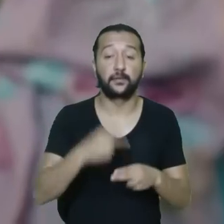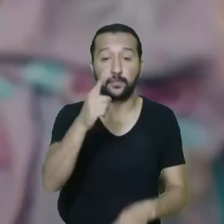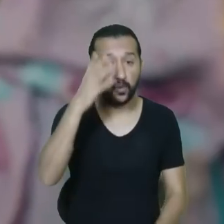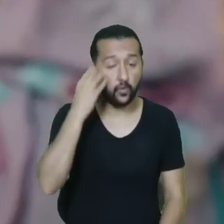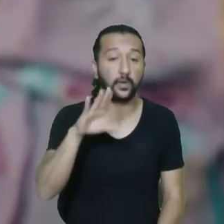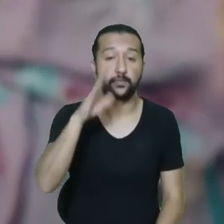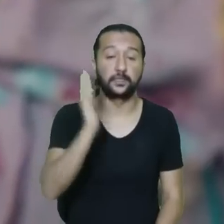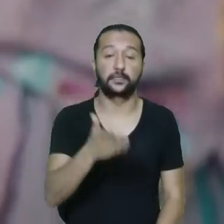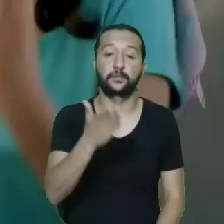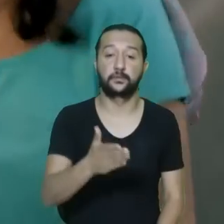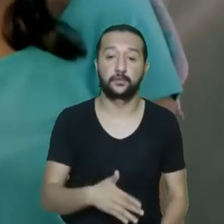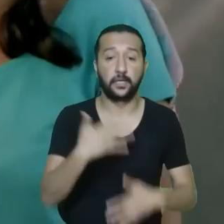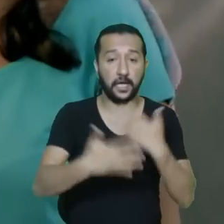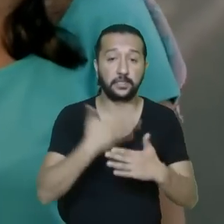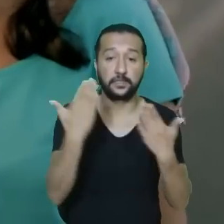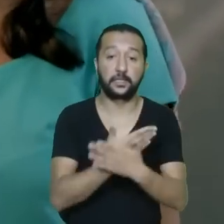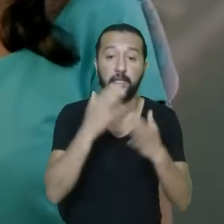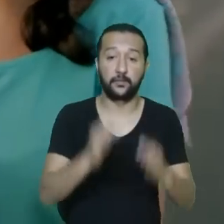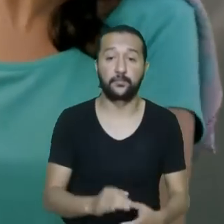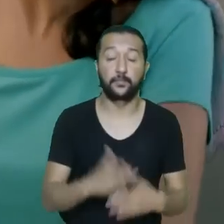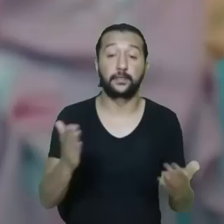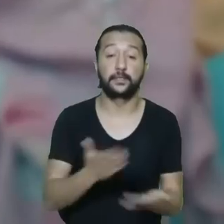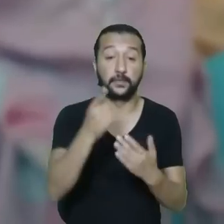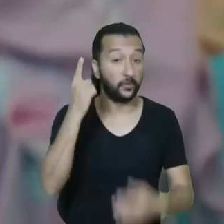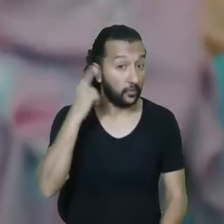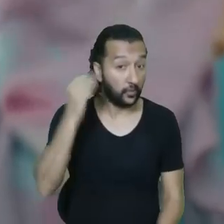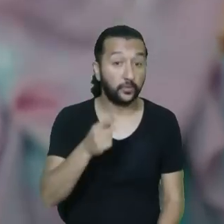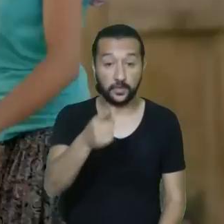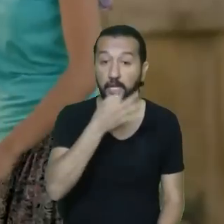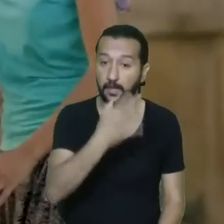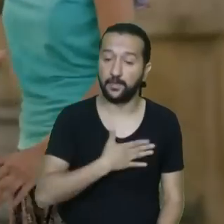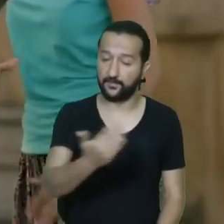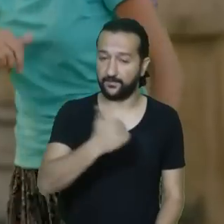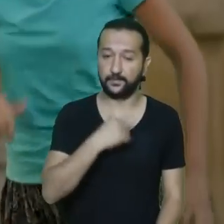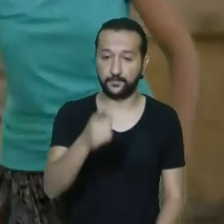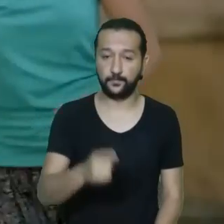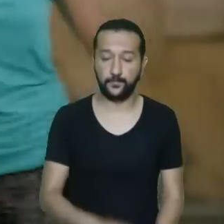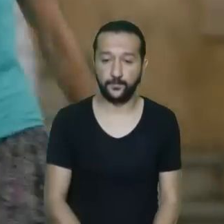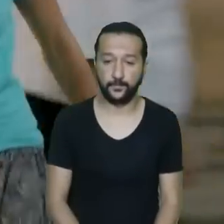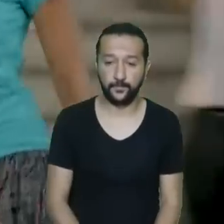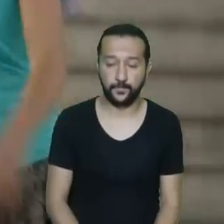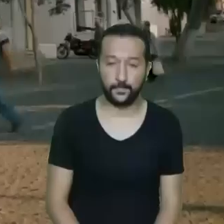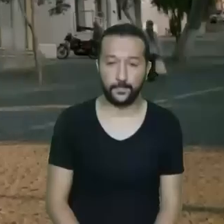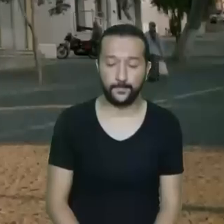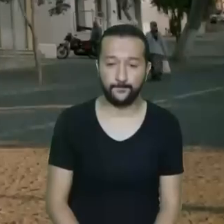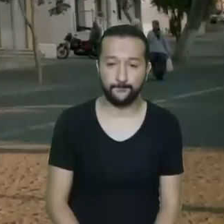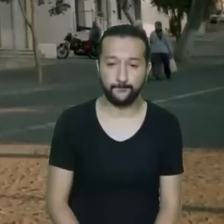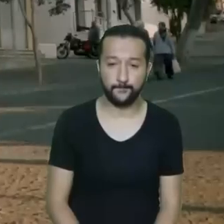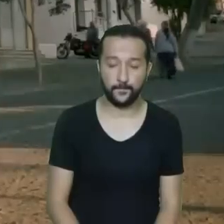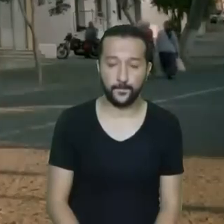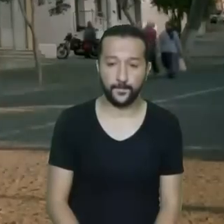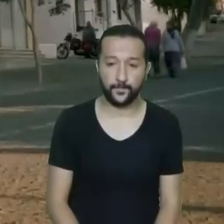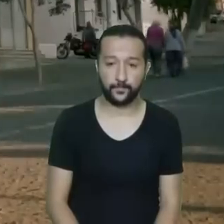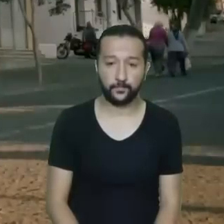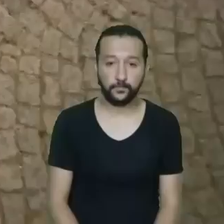bir öğrenemediniz gitti. Karıştırıp duruyorsunuz hep. Neyse, kulağına bir şey çalınırsa sen gene abi eve. Arife uzun, ince suratlı, zayıf,